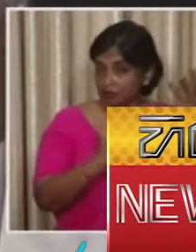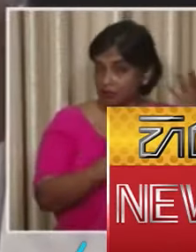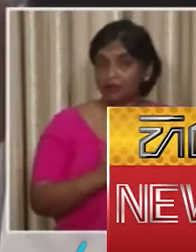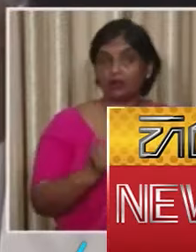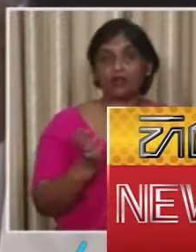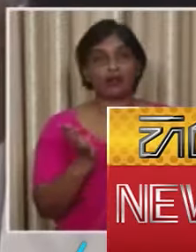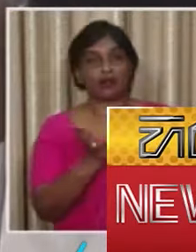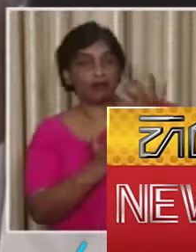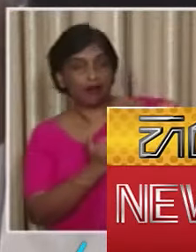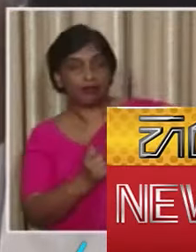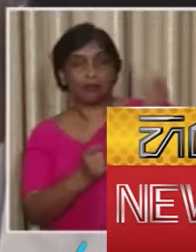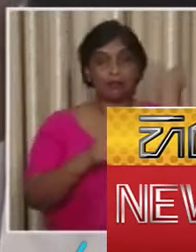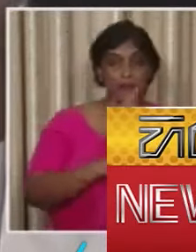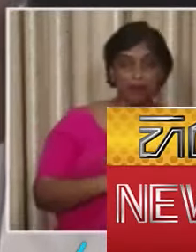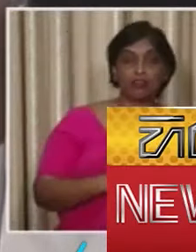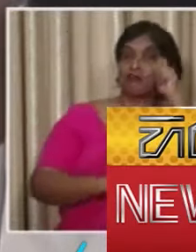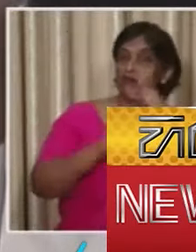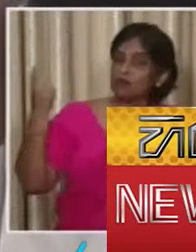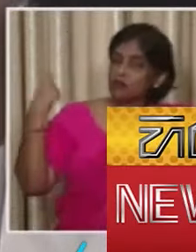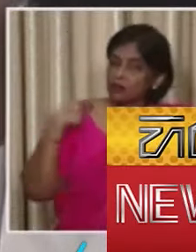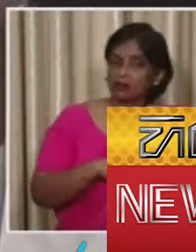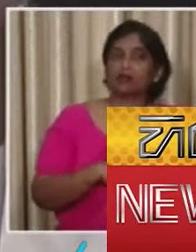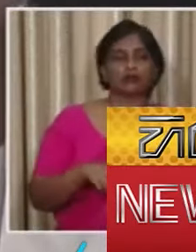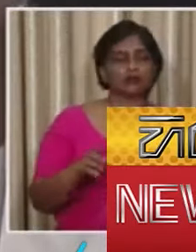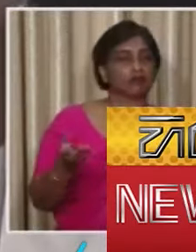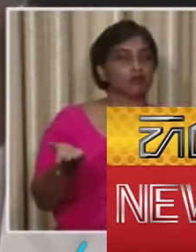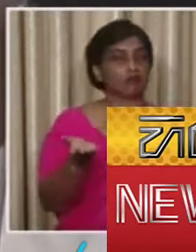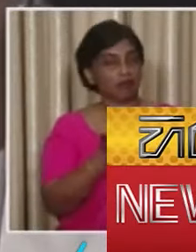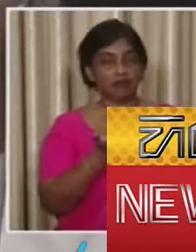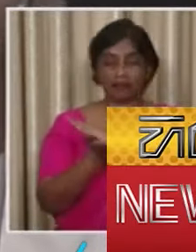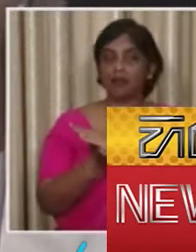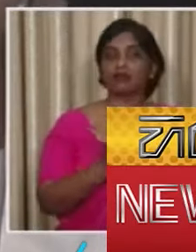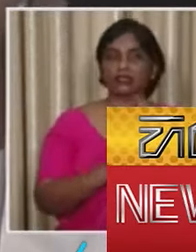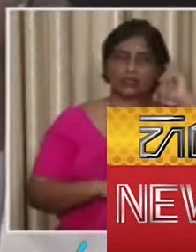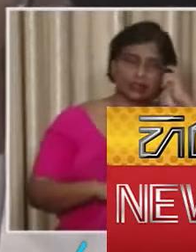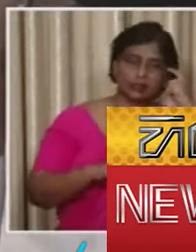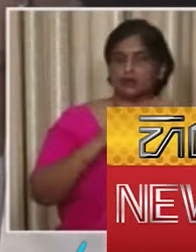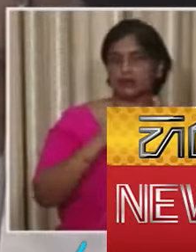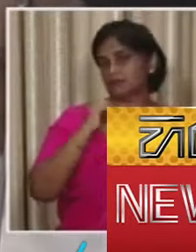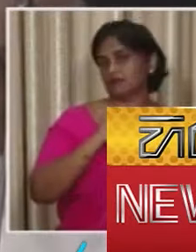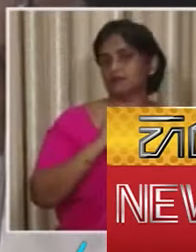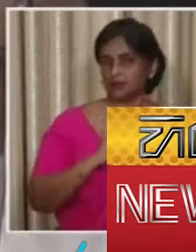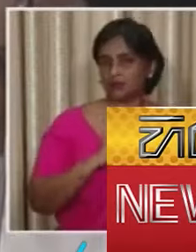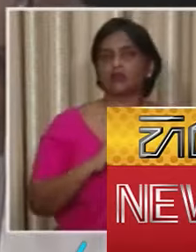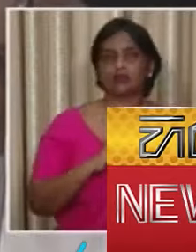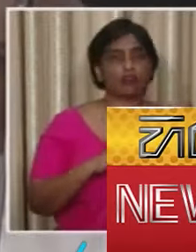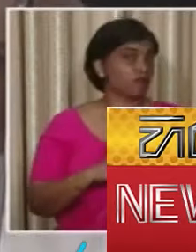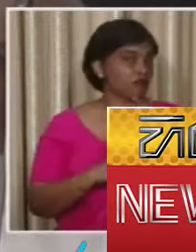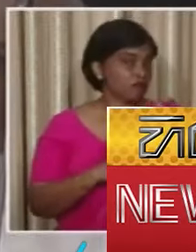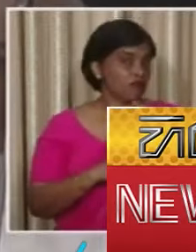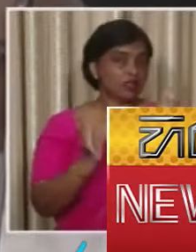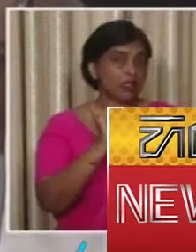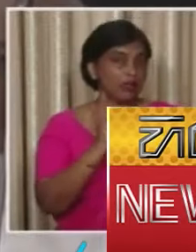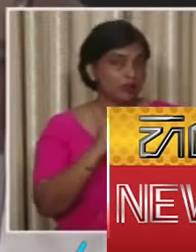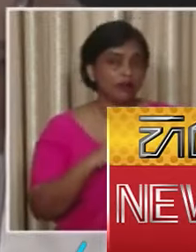ණය ගැතියන්ටත් ණය ගැති රටේ පුරවැසියන්ටත් මැදිහත්කරුවන්ටත් වේදනාකාරී ක්‍රියාවලියක්. නිල ද්විපාර්ශ්වික ණය